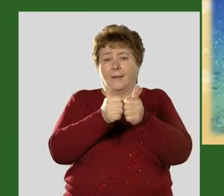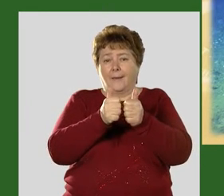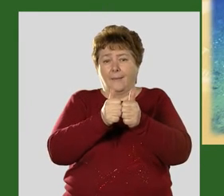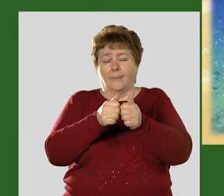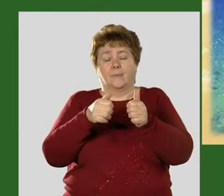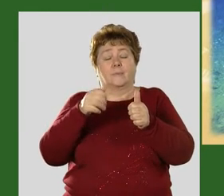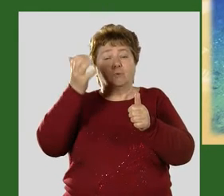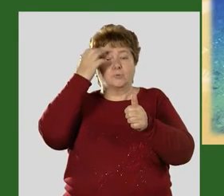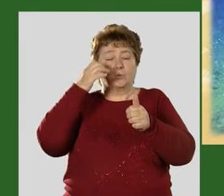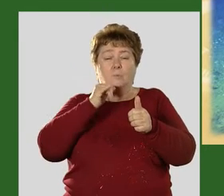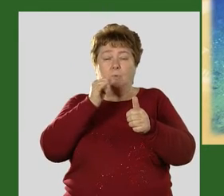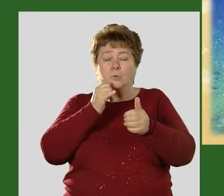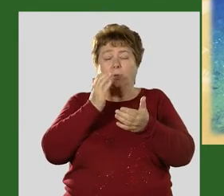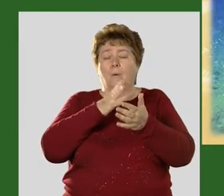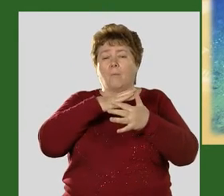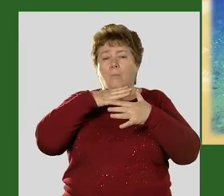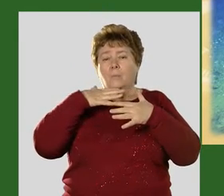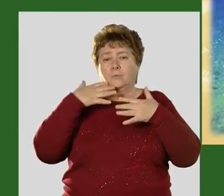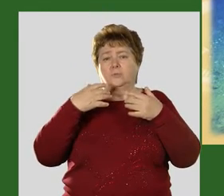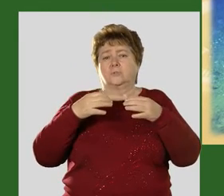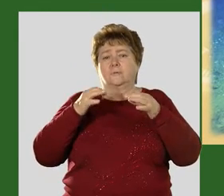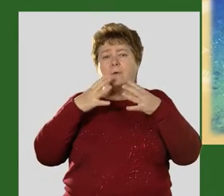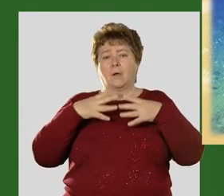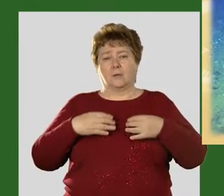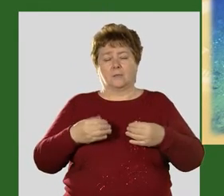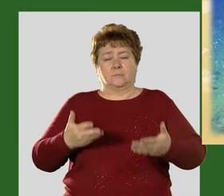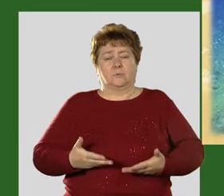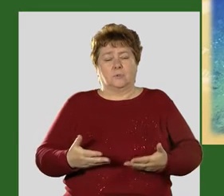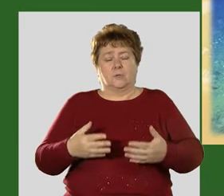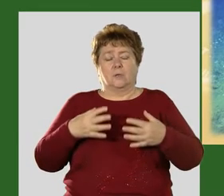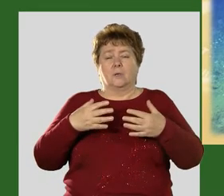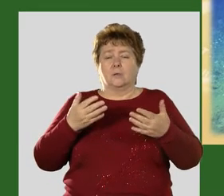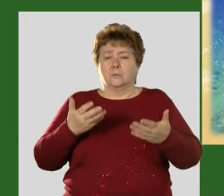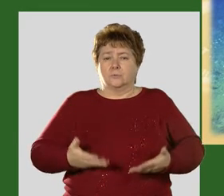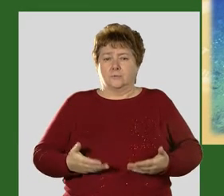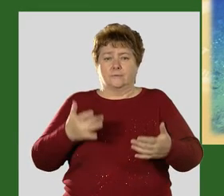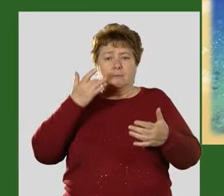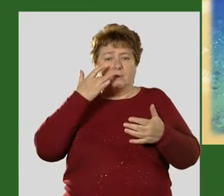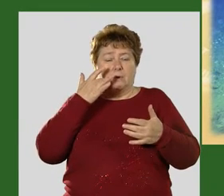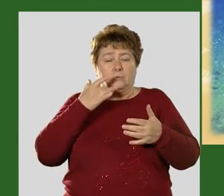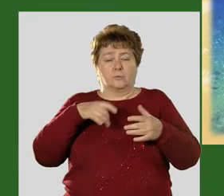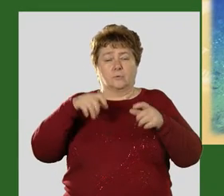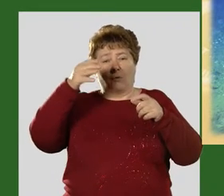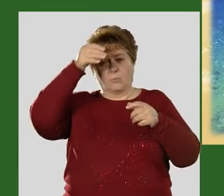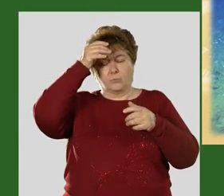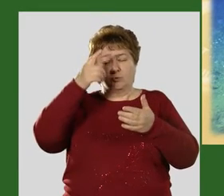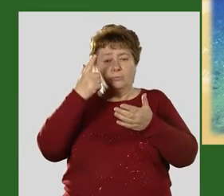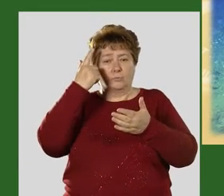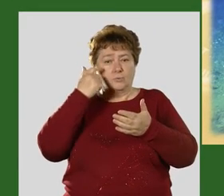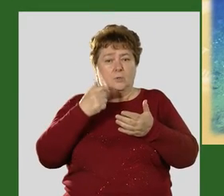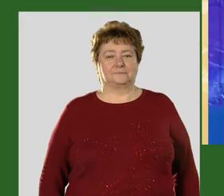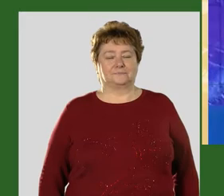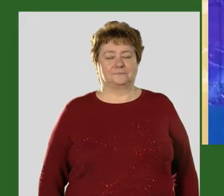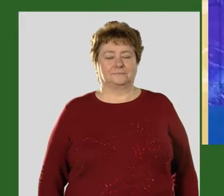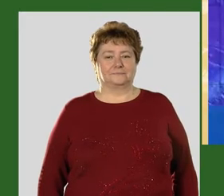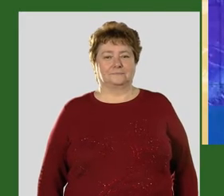черными курильщиками обитает множество организмов, о существовании некоторых из них ученые узнали совсем